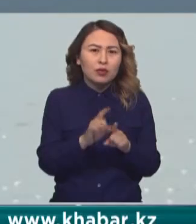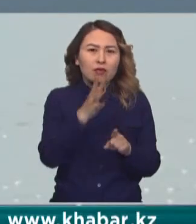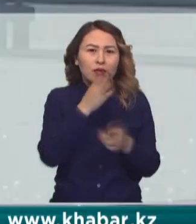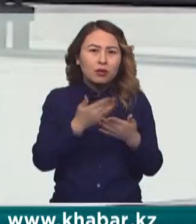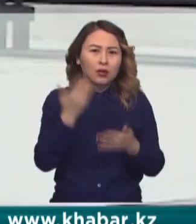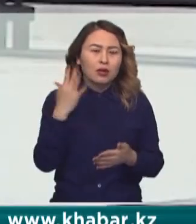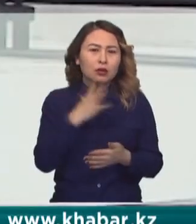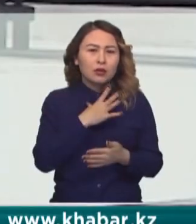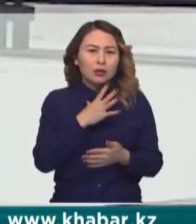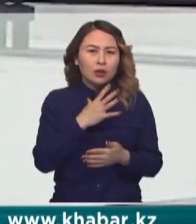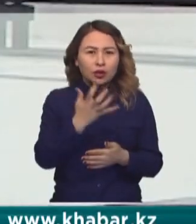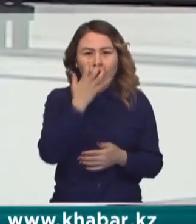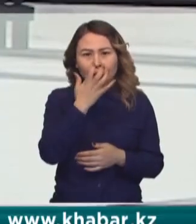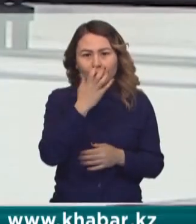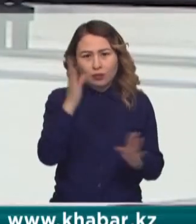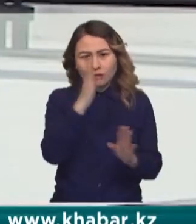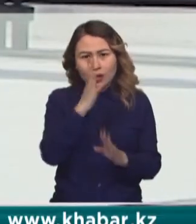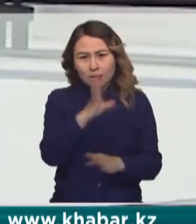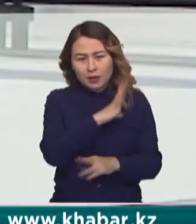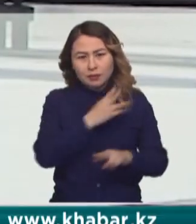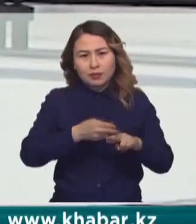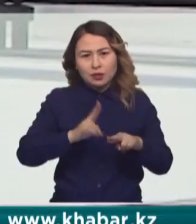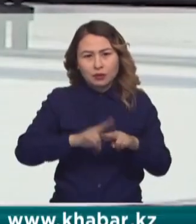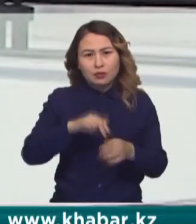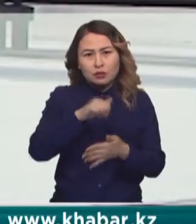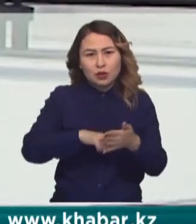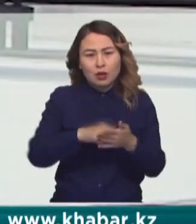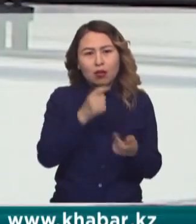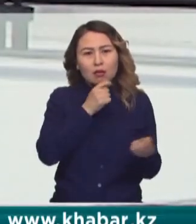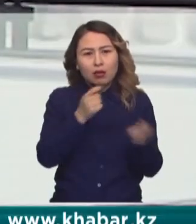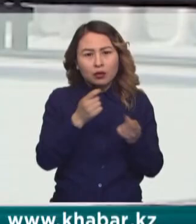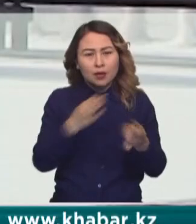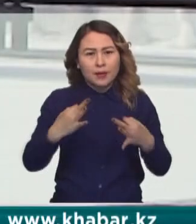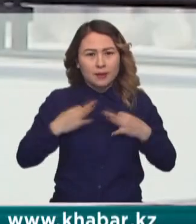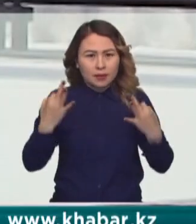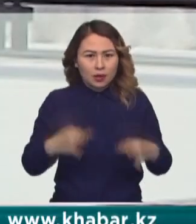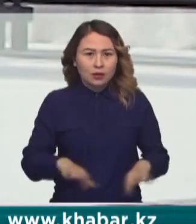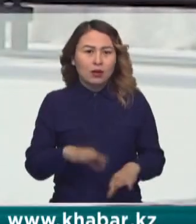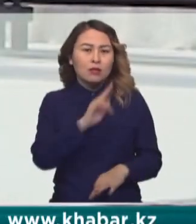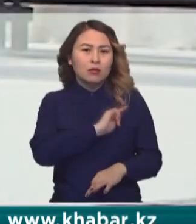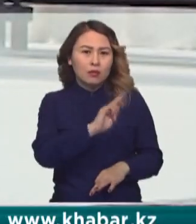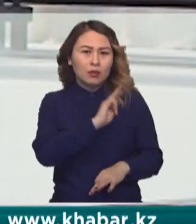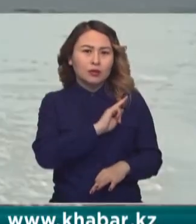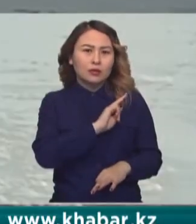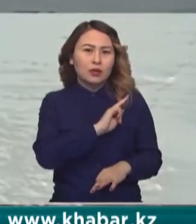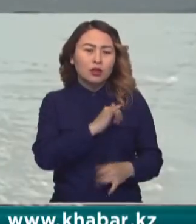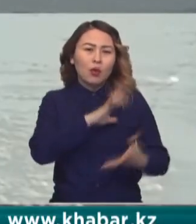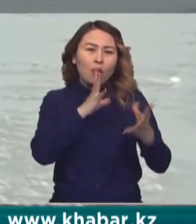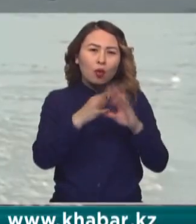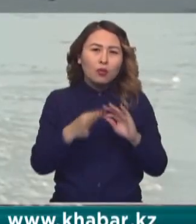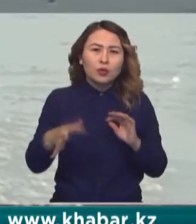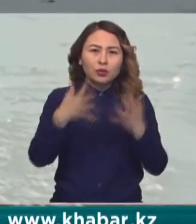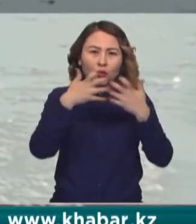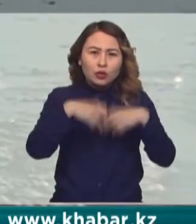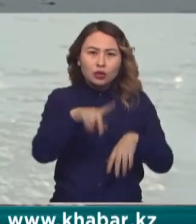бұрын сынап бағанының көтерілуі тіркелген. Сол себепті сақтық шараларына кірісудің артықтығы жоқ дейді олар. Жалпы